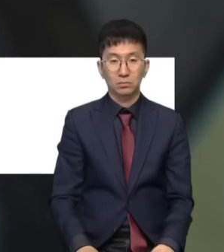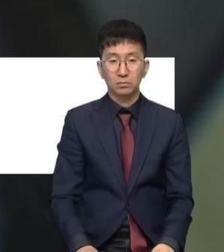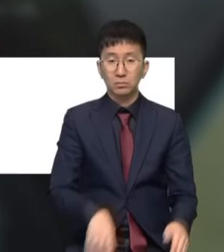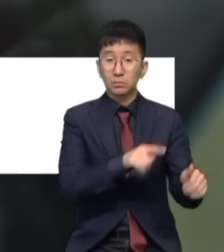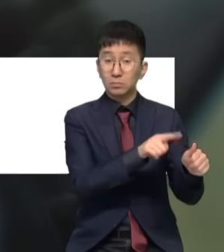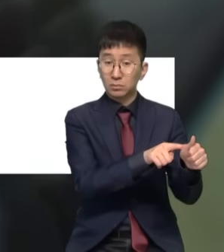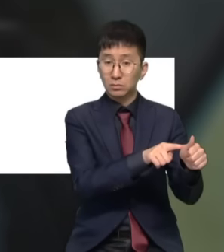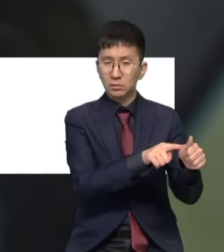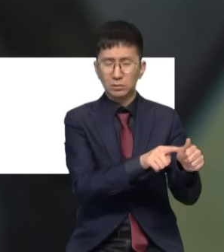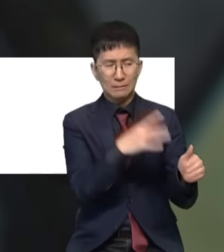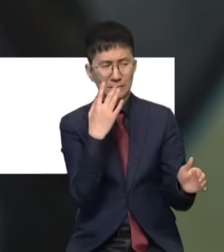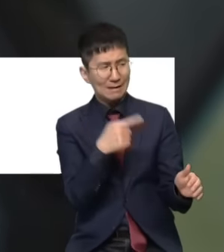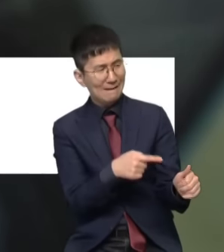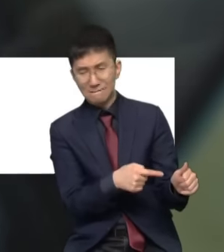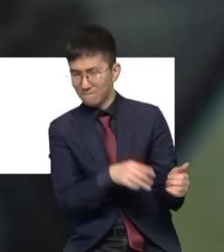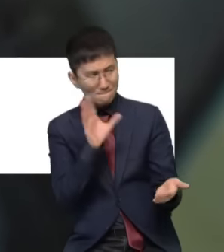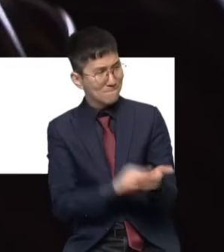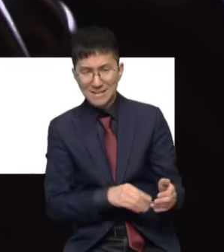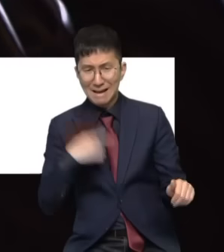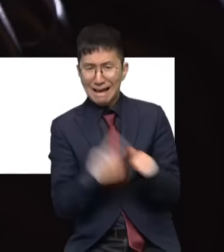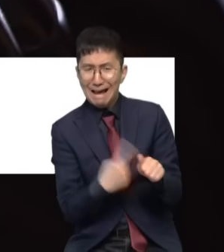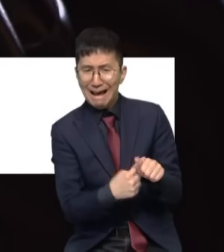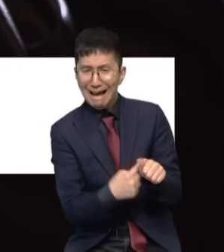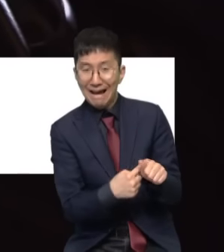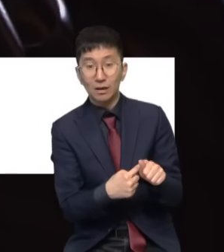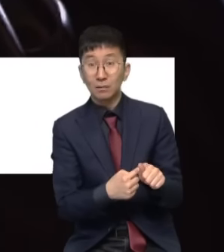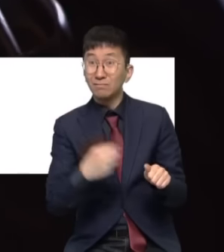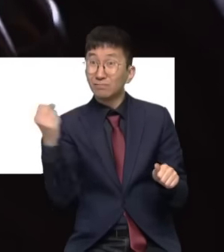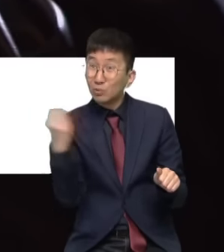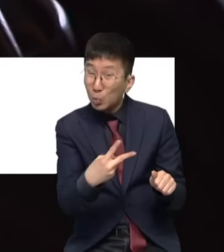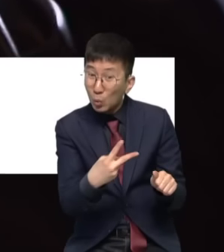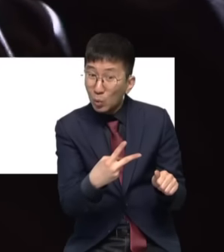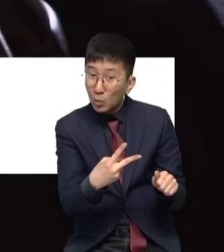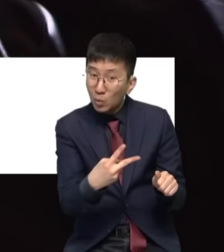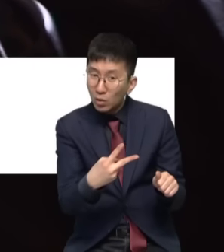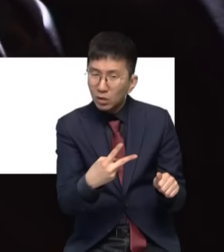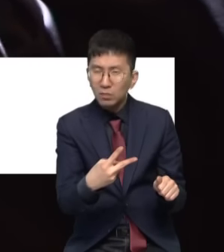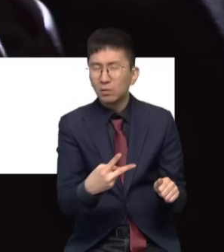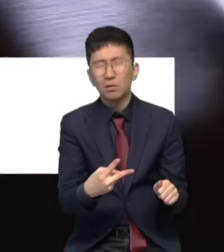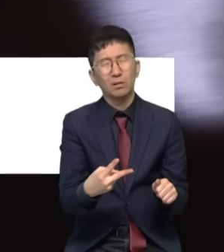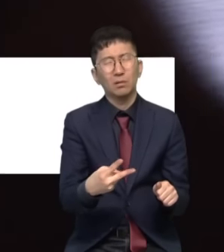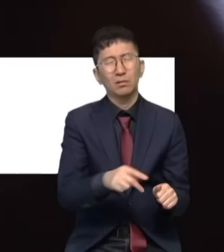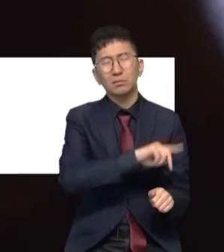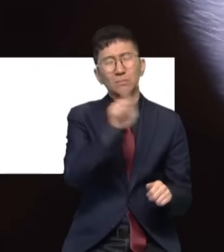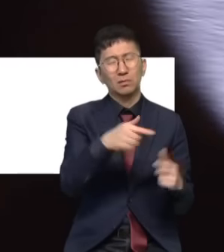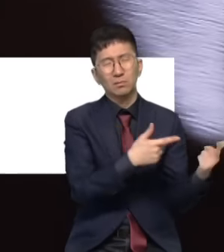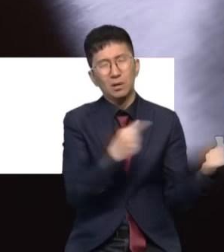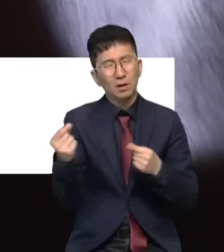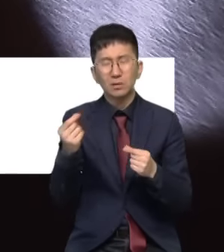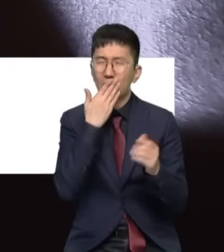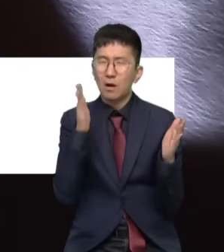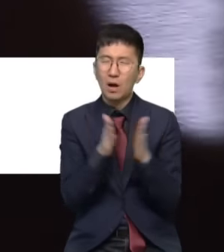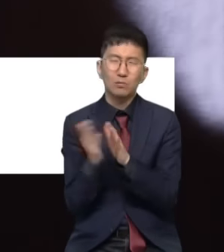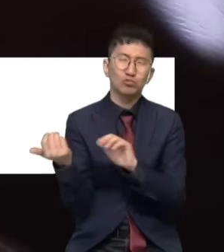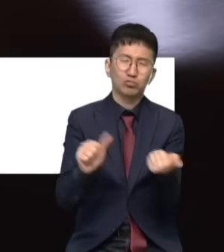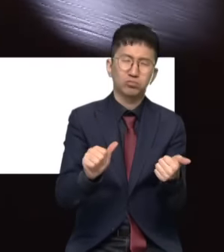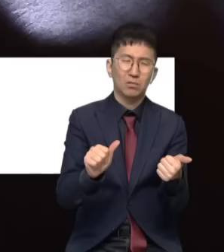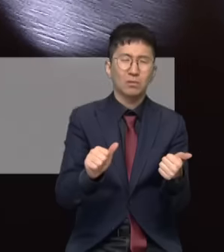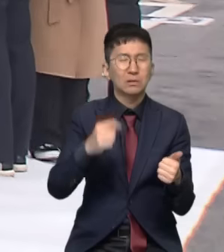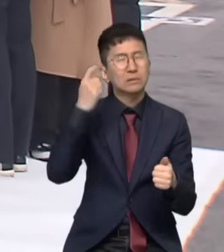마땅하지 못하다 해가지고 또다른 형태든간에 폭을 가하는 시기의 것들은 모두가 같이 공전할 수 없는 그런 우리 사회를